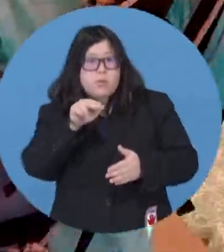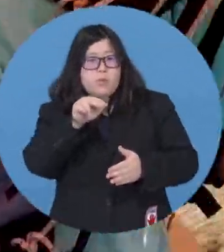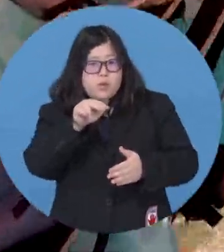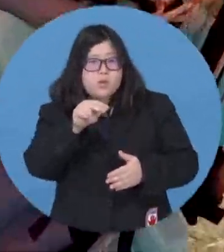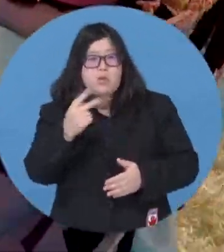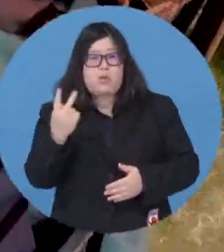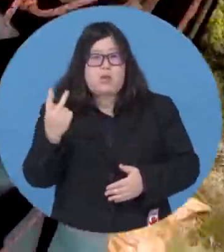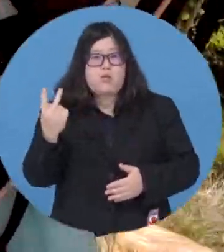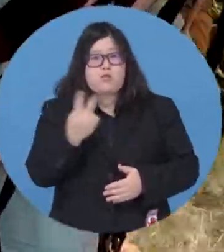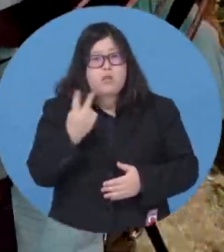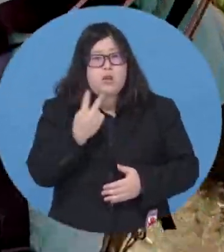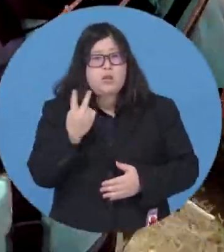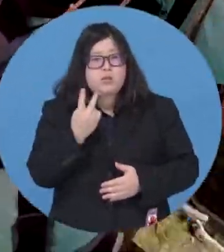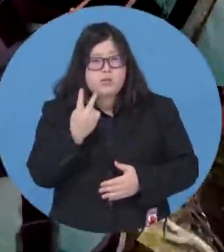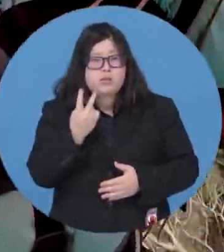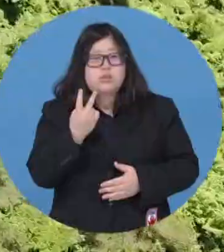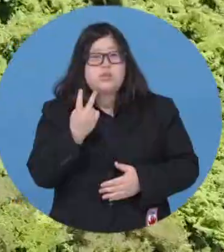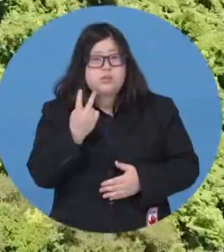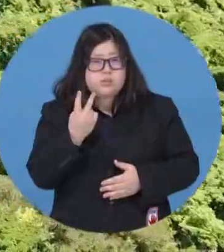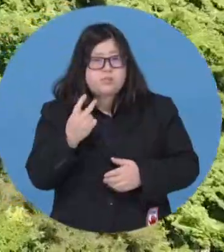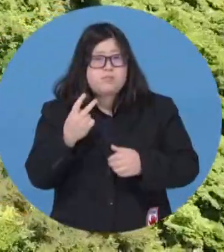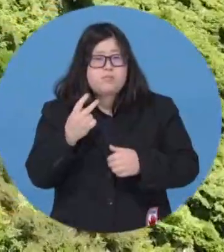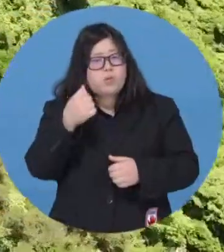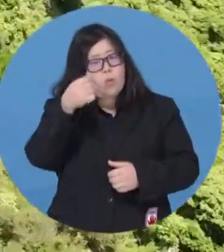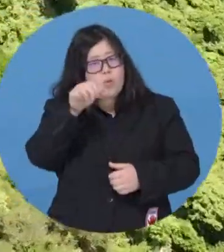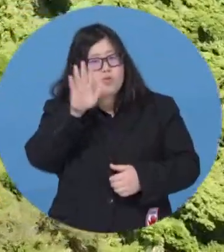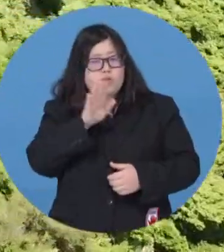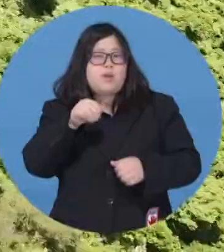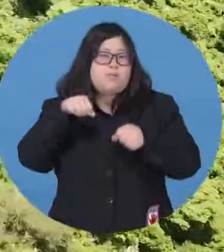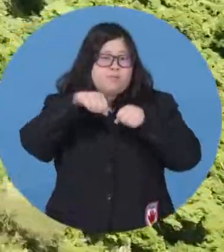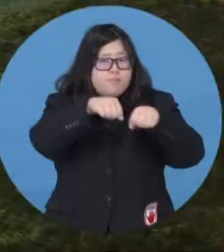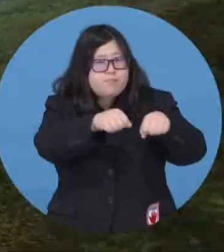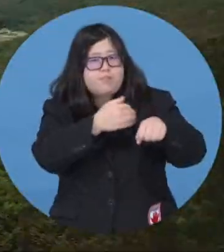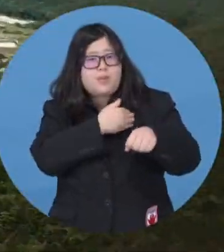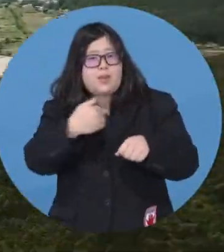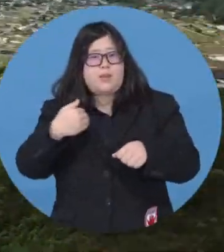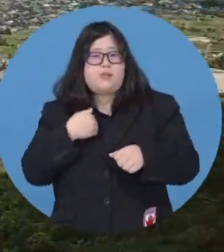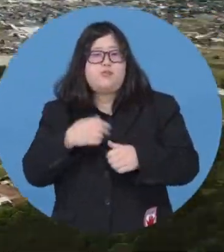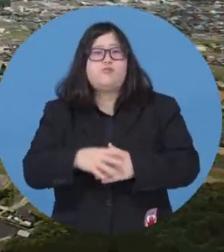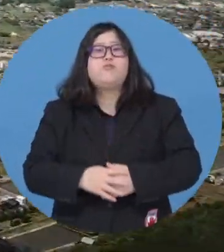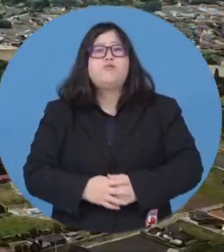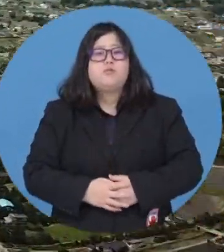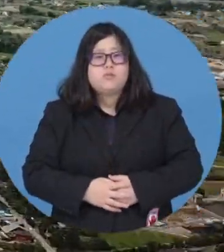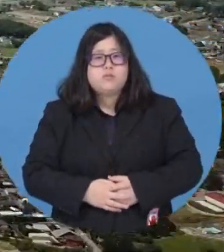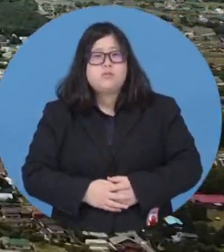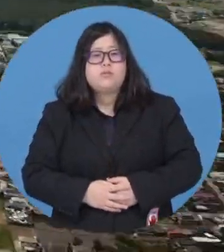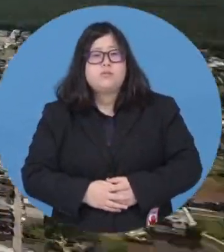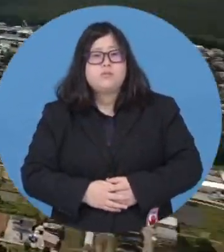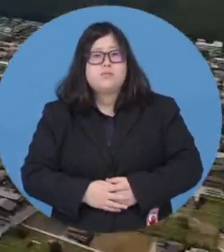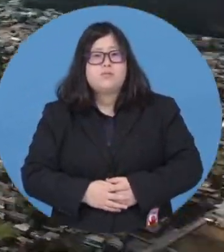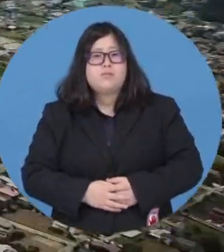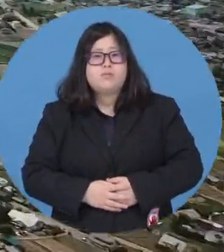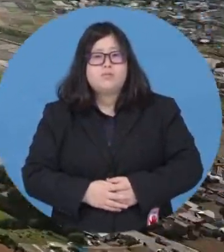から先生と二人で5分くらい飛んでます。 5分間ぐらい。